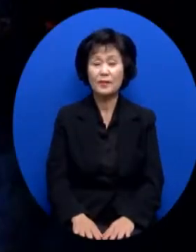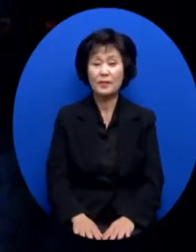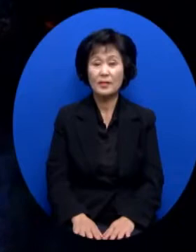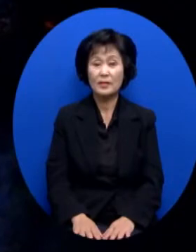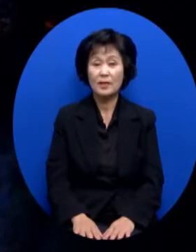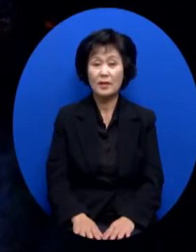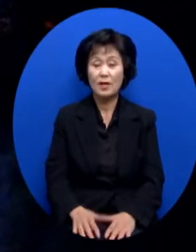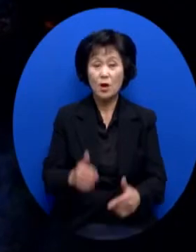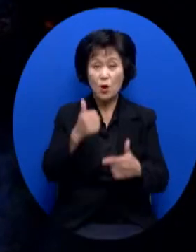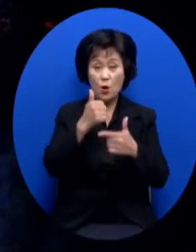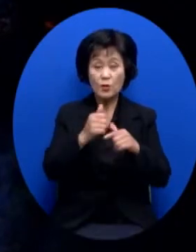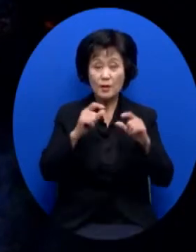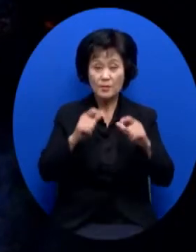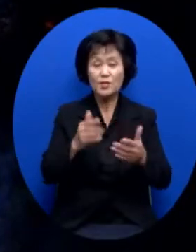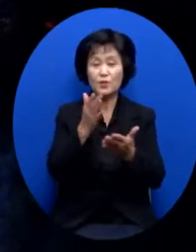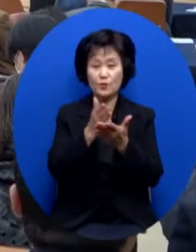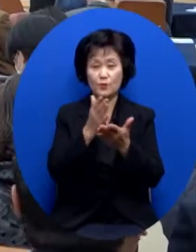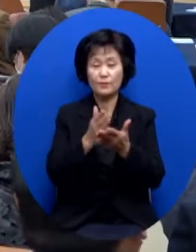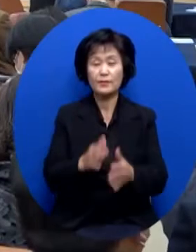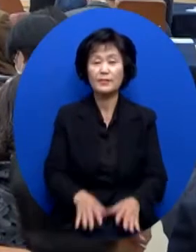다음은 호남지역 단신 뉴스입니다.